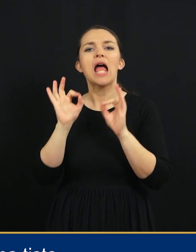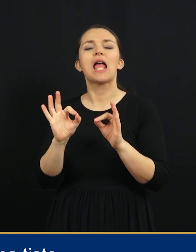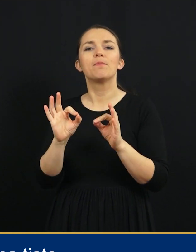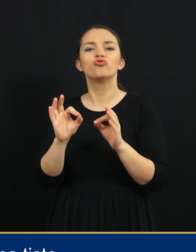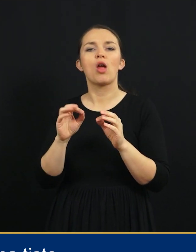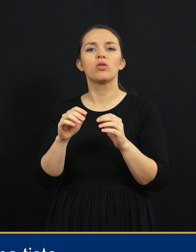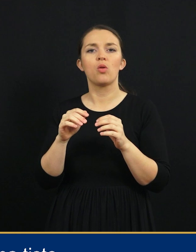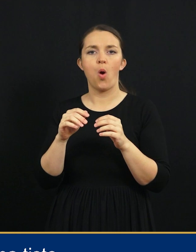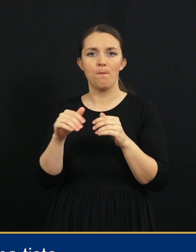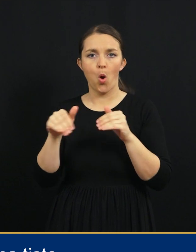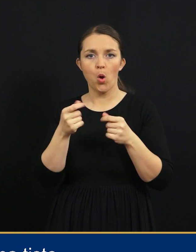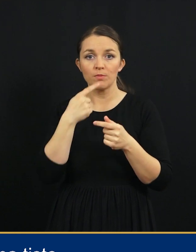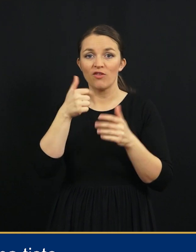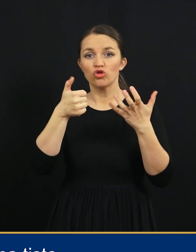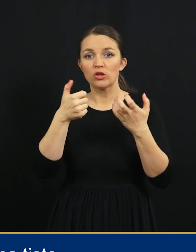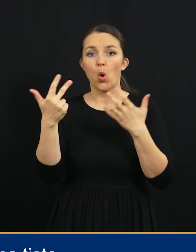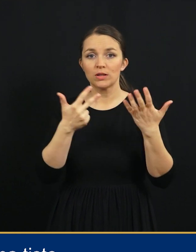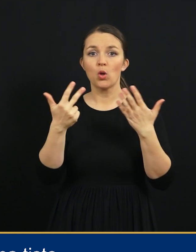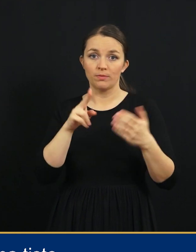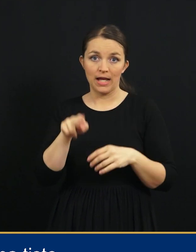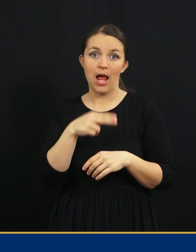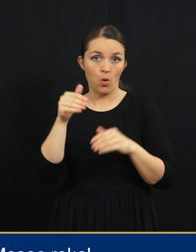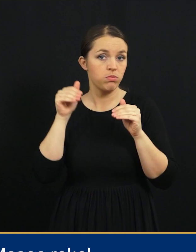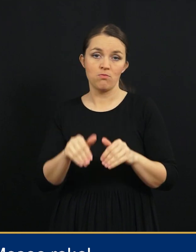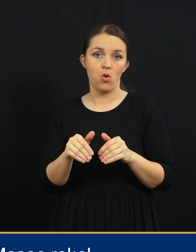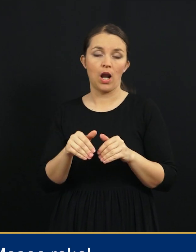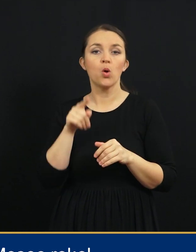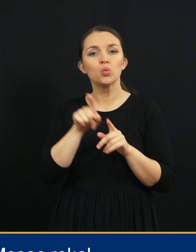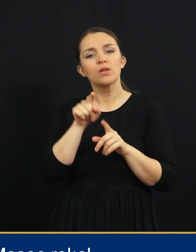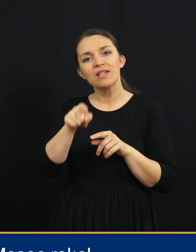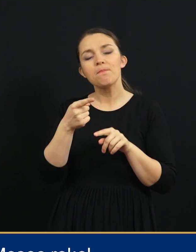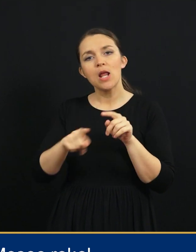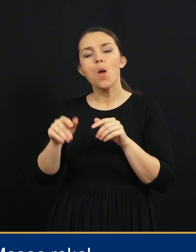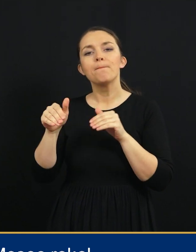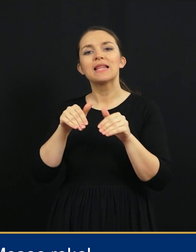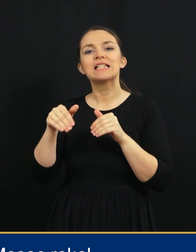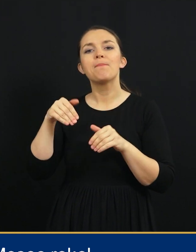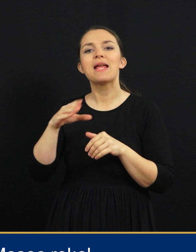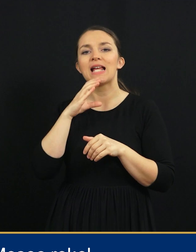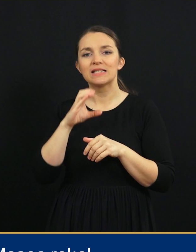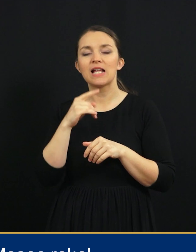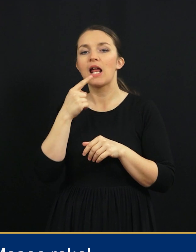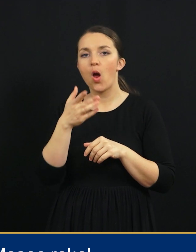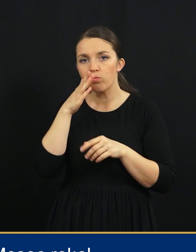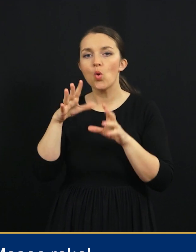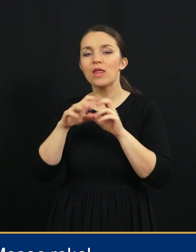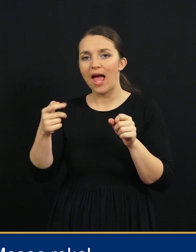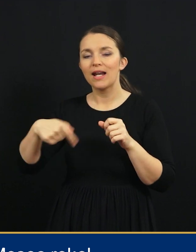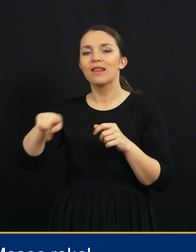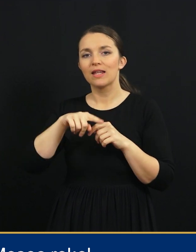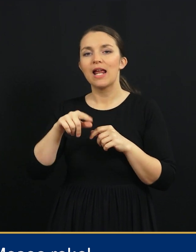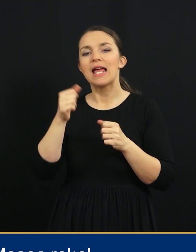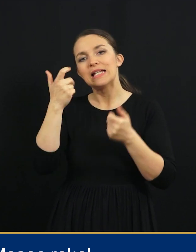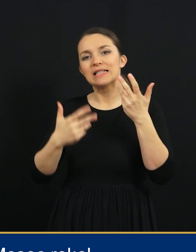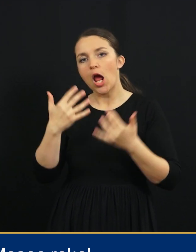zajamčeno pokojnino, torej 688 evrov. Tudi v tem segmentu mi je minister Mesec rekel, da bodo